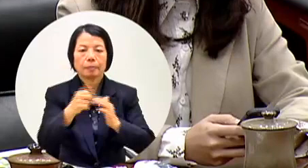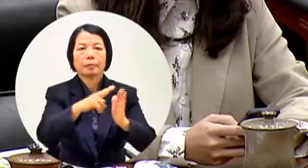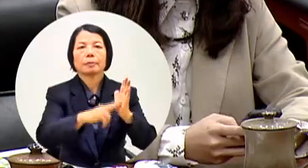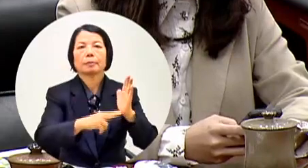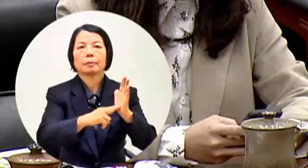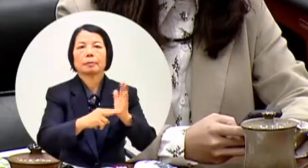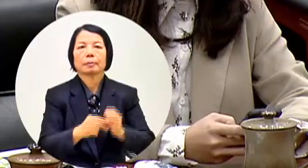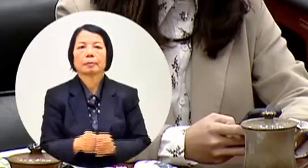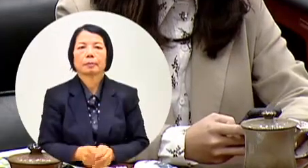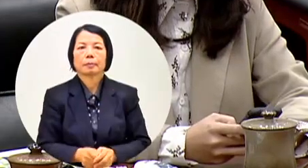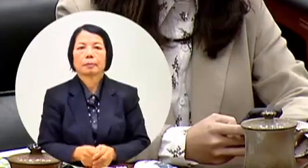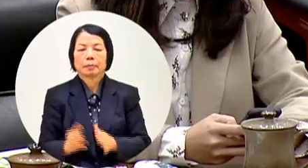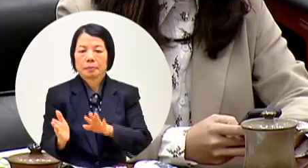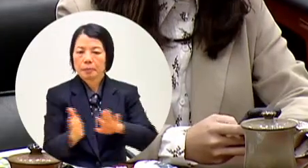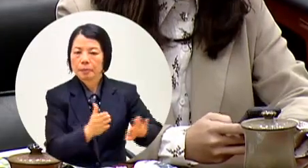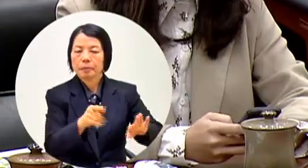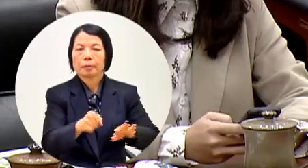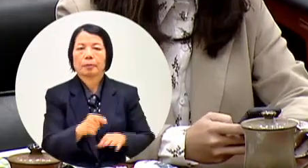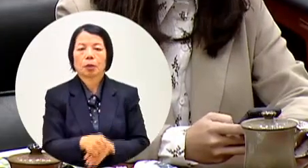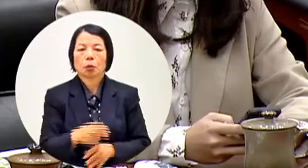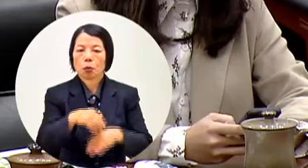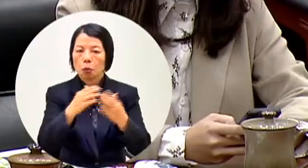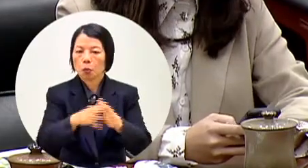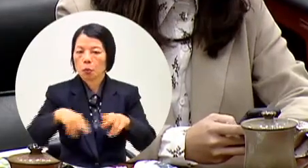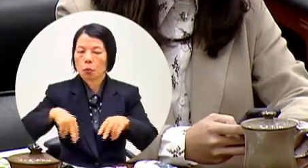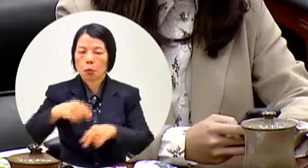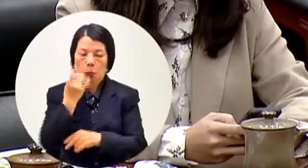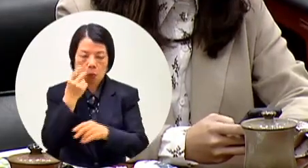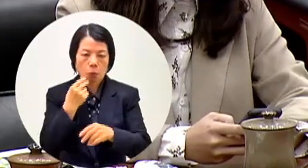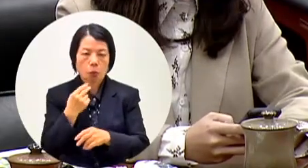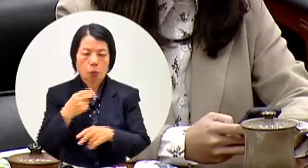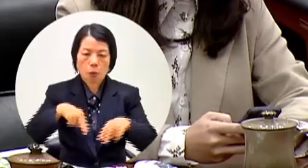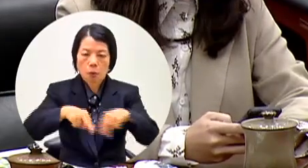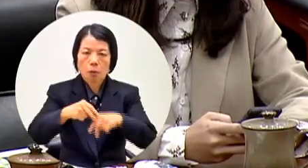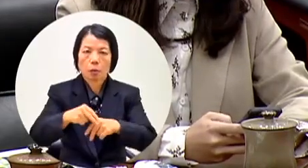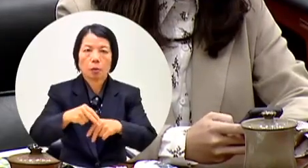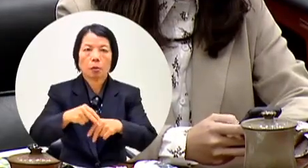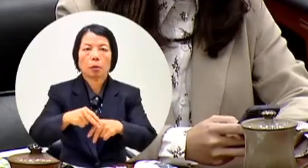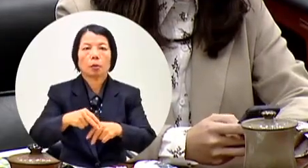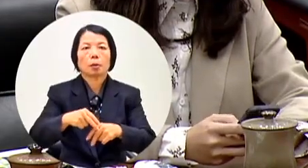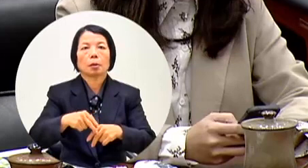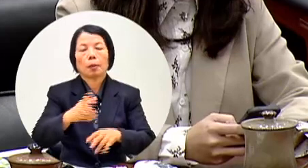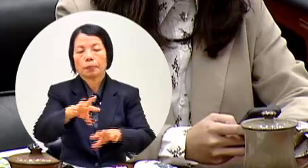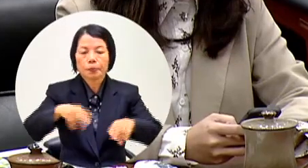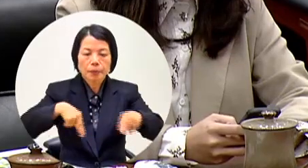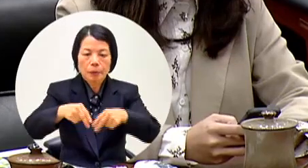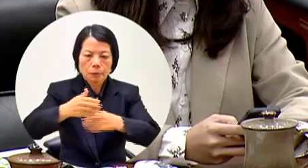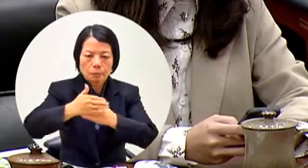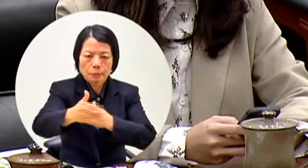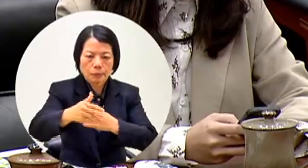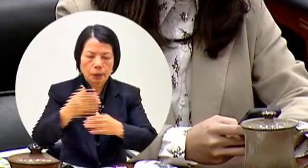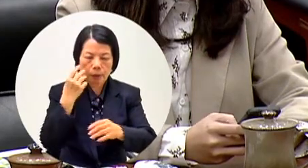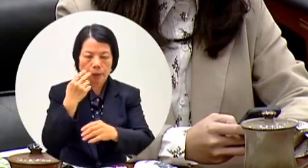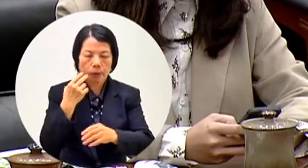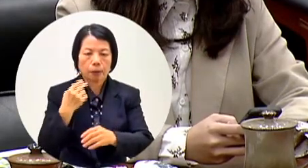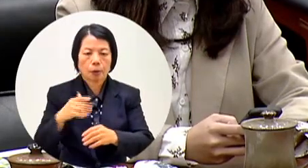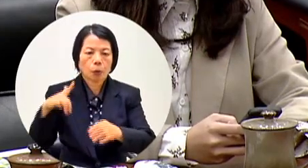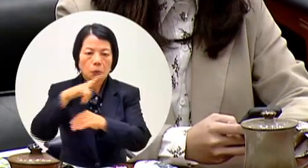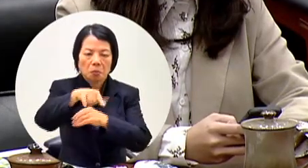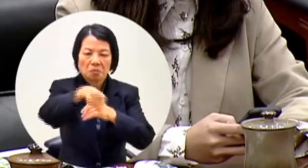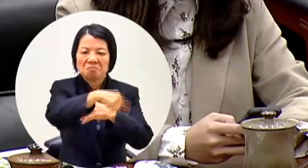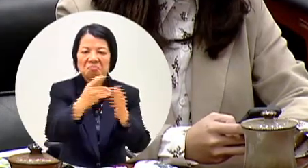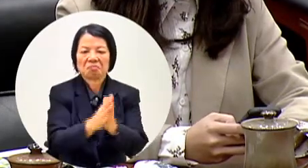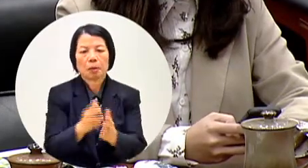那另外一点是我们整个行程上面议员没有办法参与，好，那至少我们可以透过新闻记者的这个报